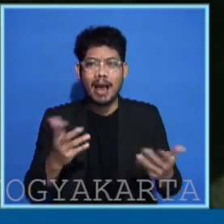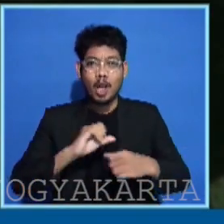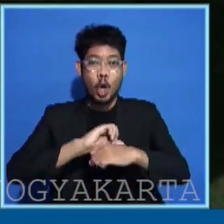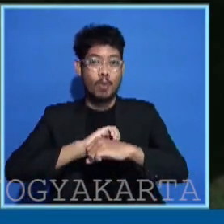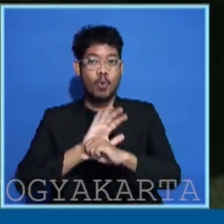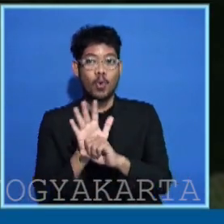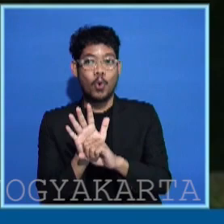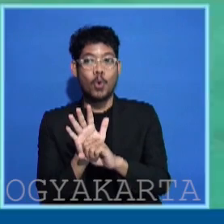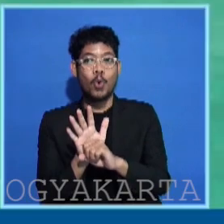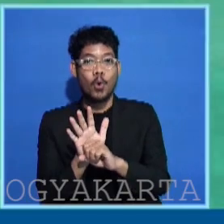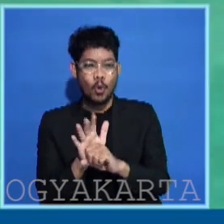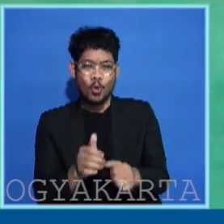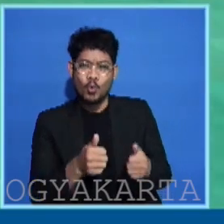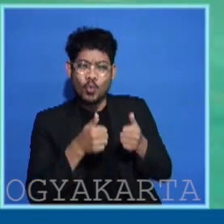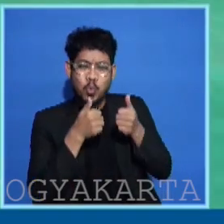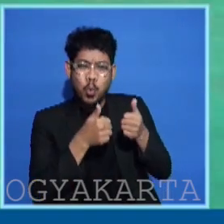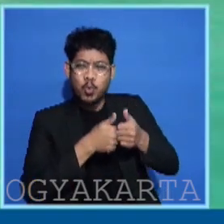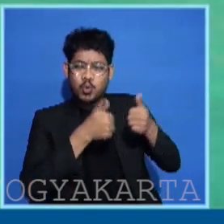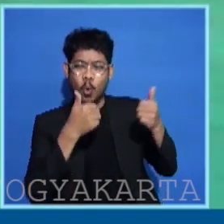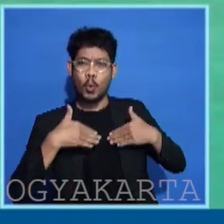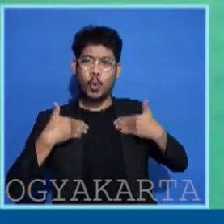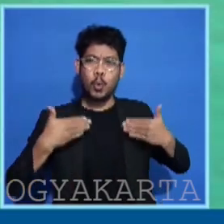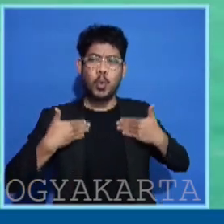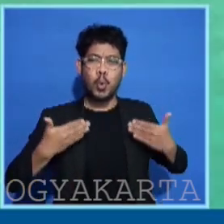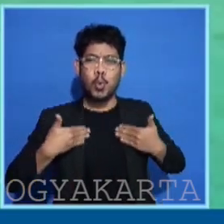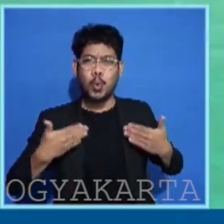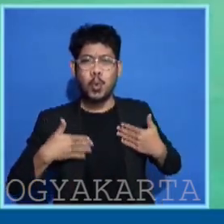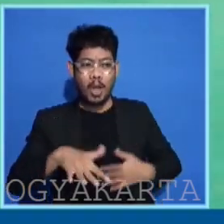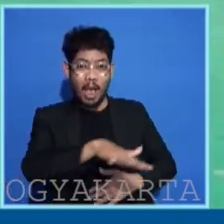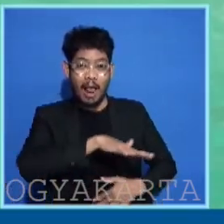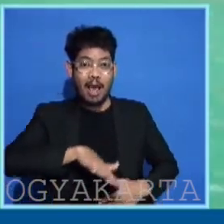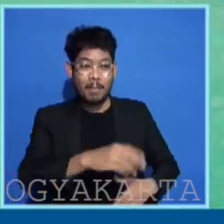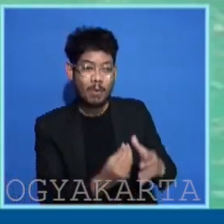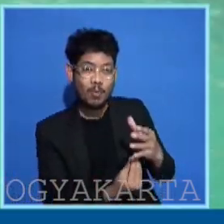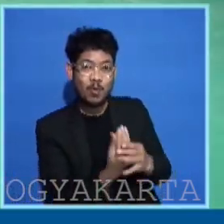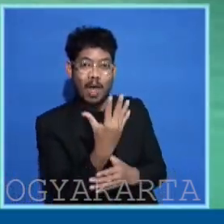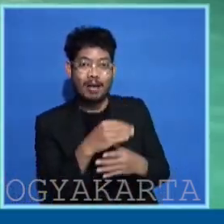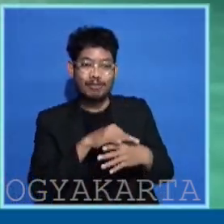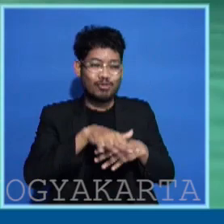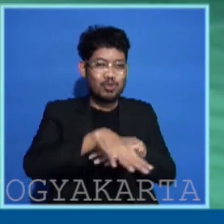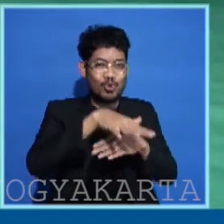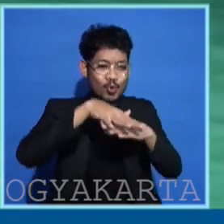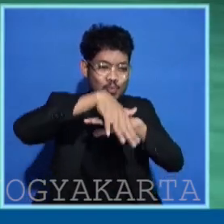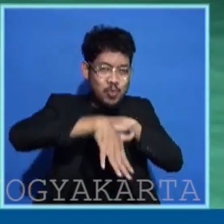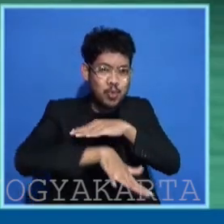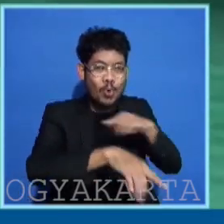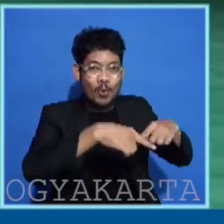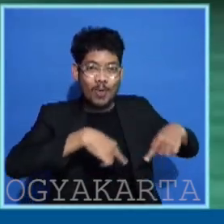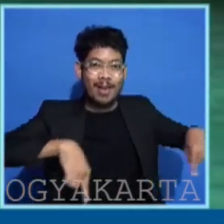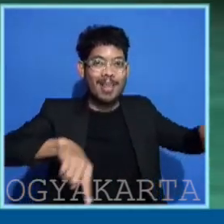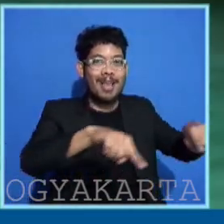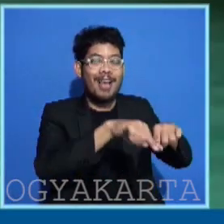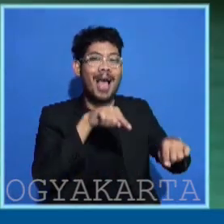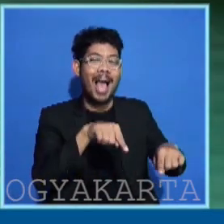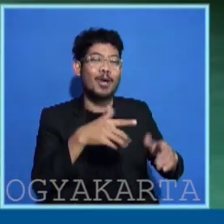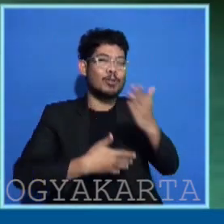kaendahan blumbang kangge lelumban ingkang sumberipun saking tu alami saking sak tlebeting guwa. Sejarah Taman Sungai Mudal